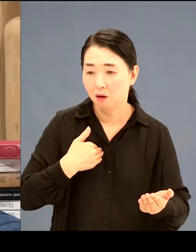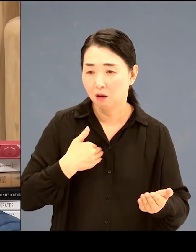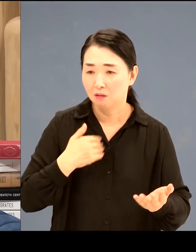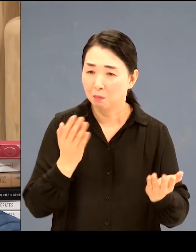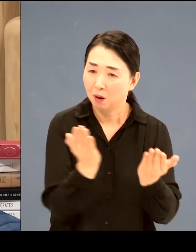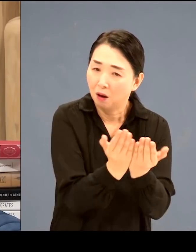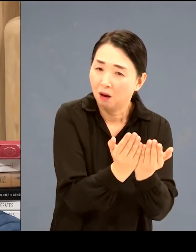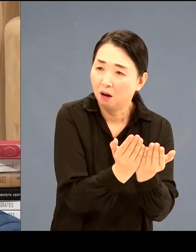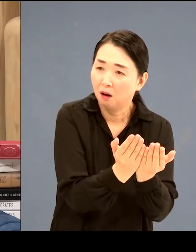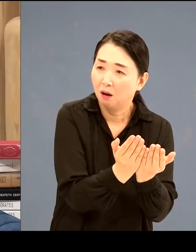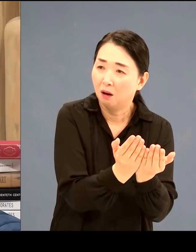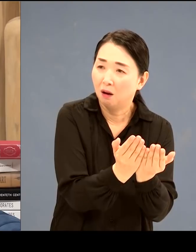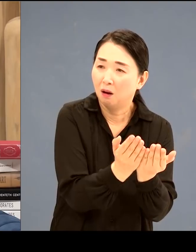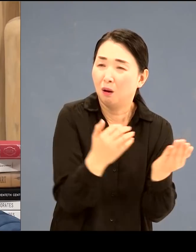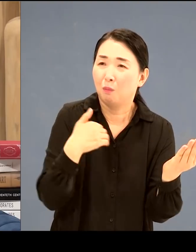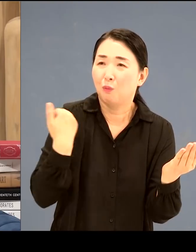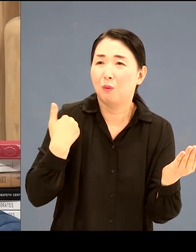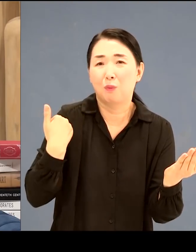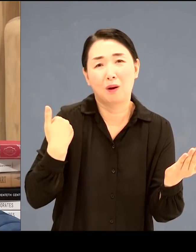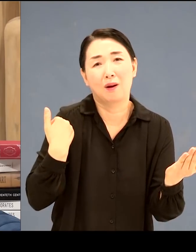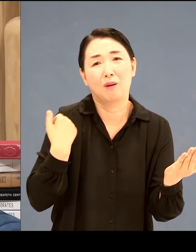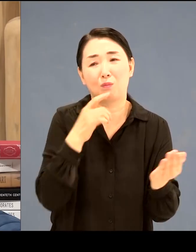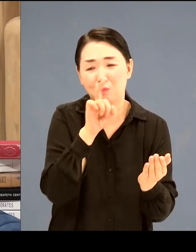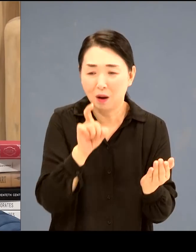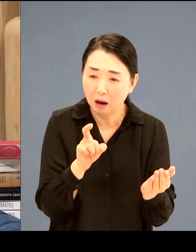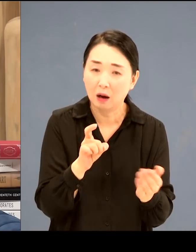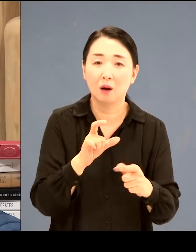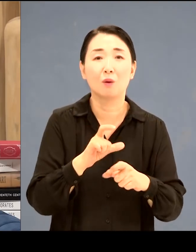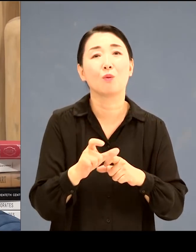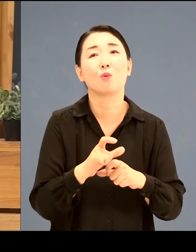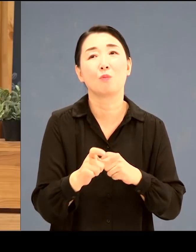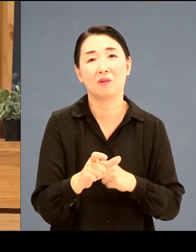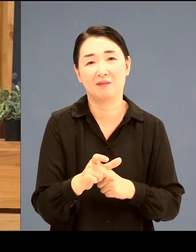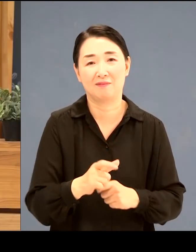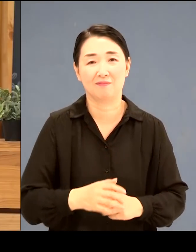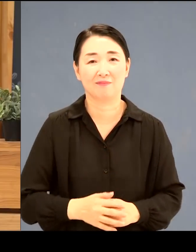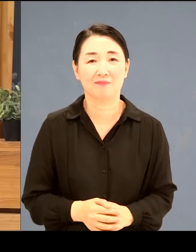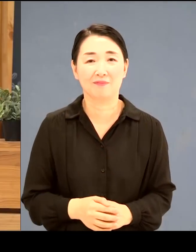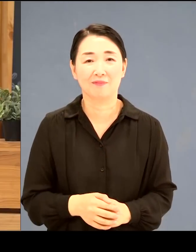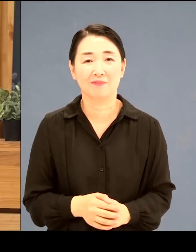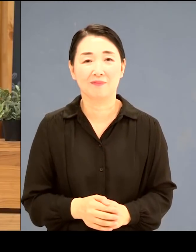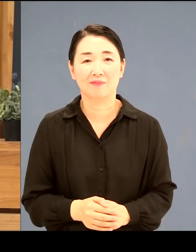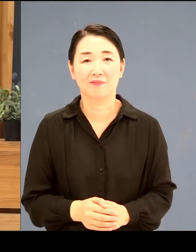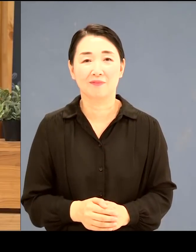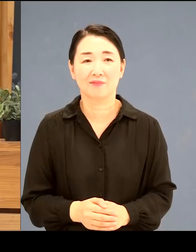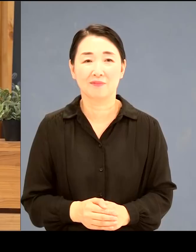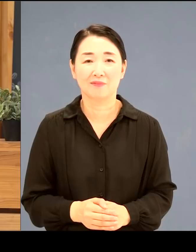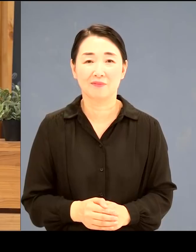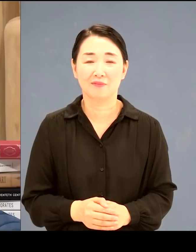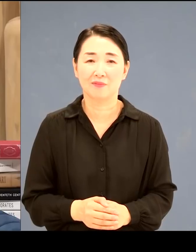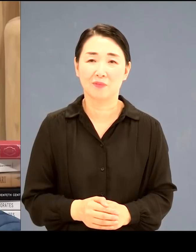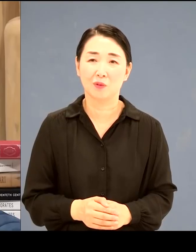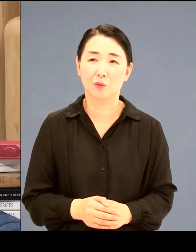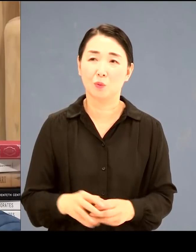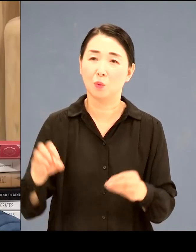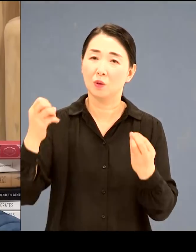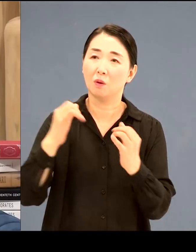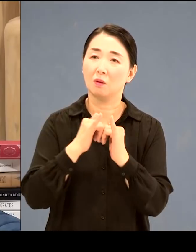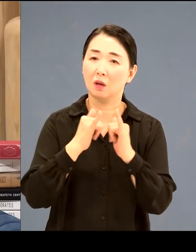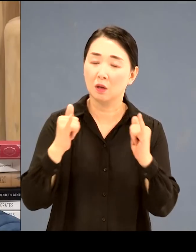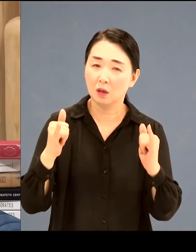맞을까 굉장히 공부를 하면서도 많이 했었어요. 그래서 연예인을 상대로